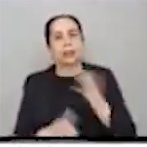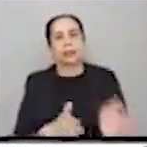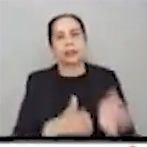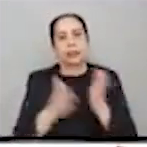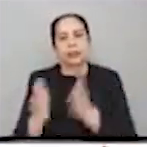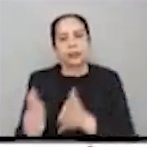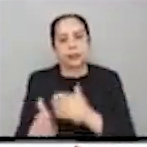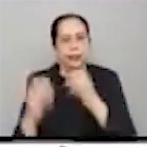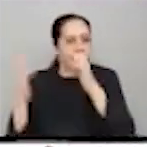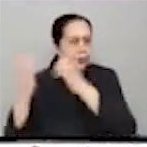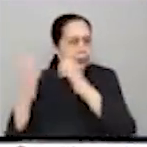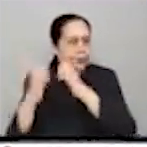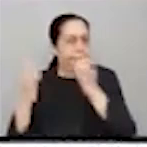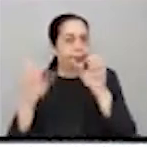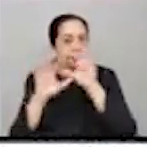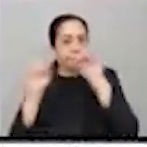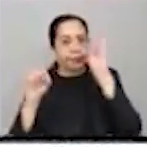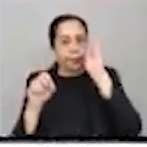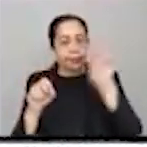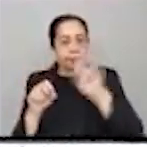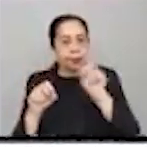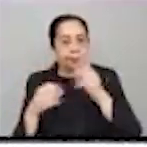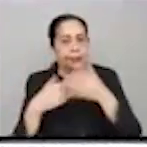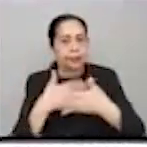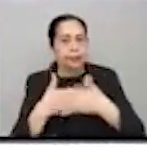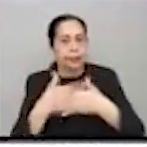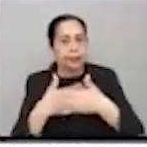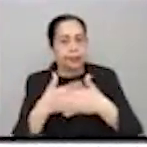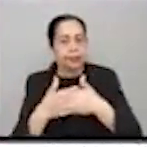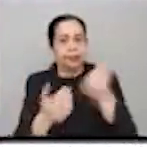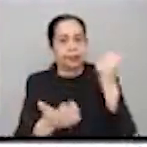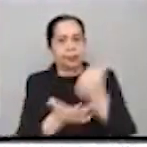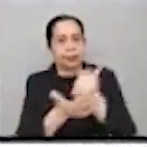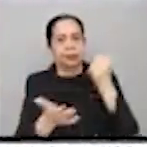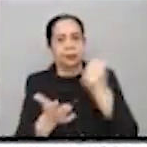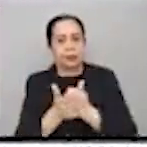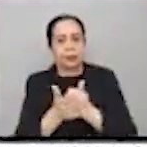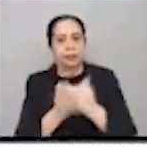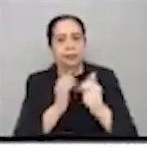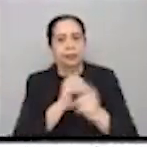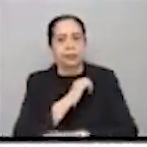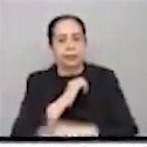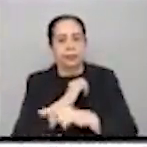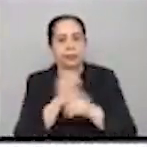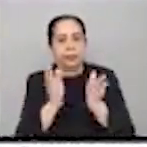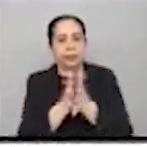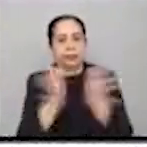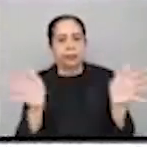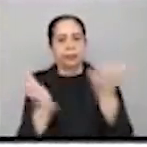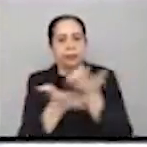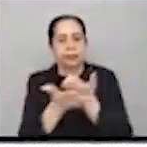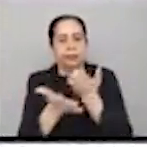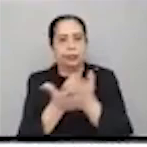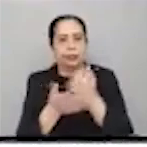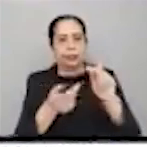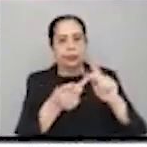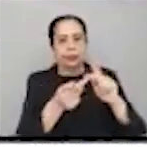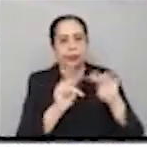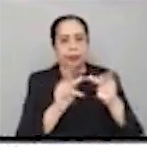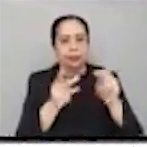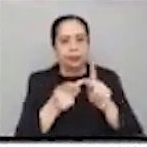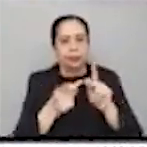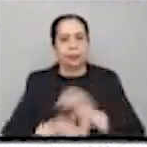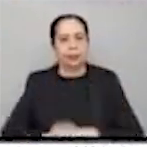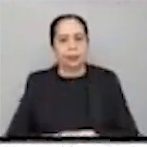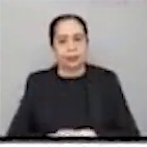inaasahan na ng Presidente ang nalalapit na pagratipika sa Regional Comprehensive Economic Partnership o RCEP. Ito